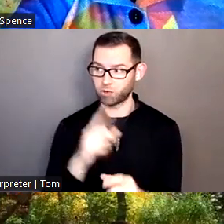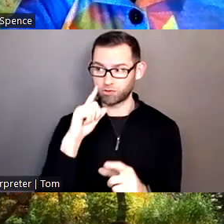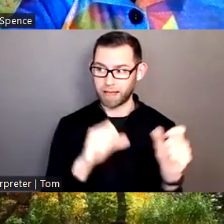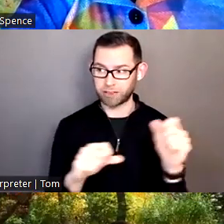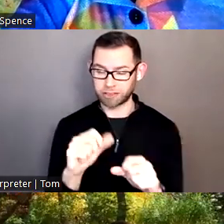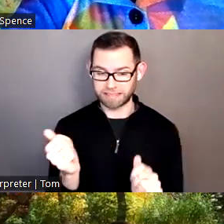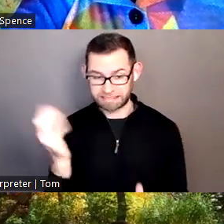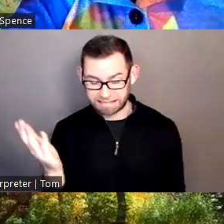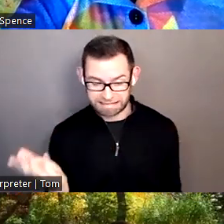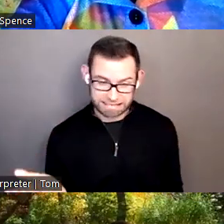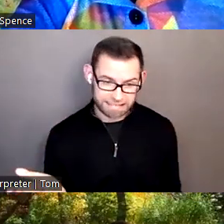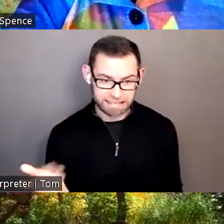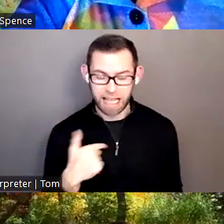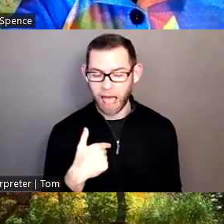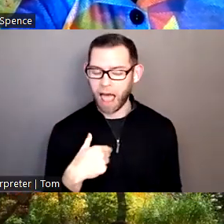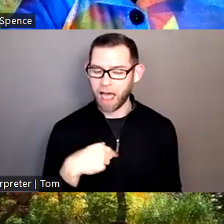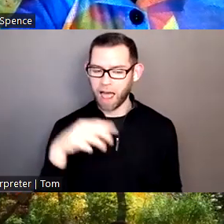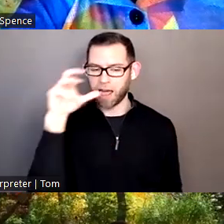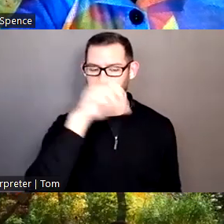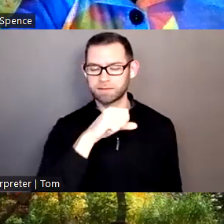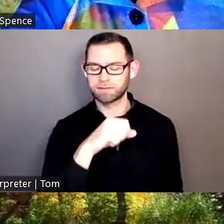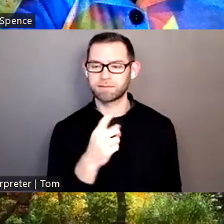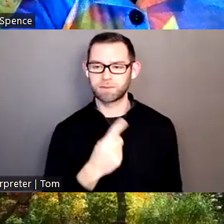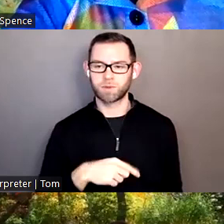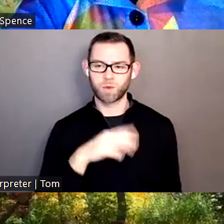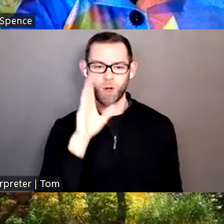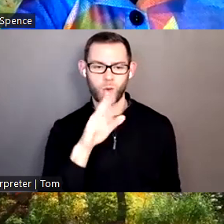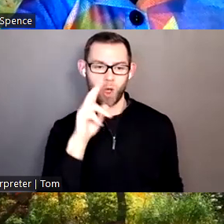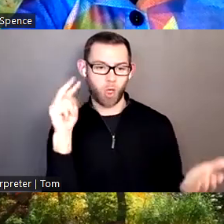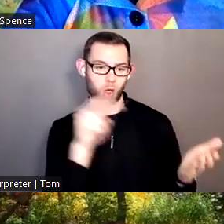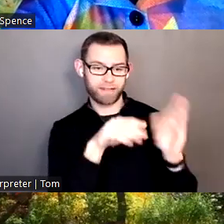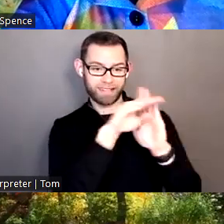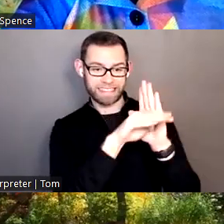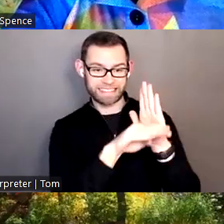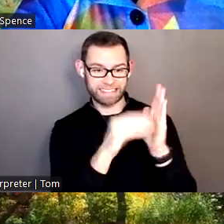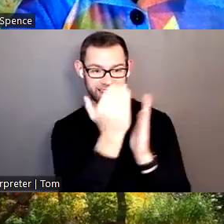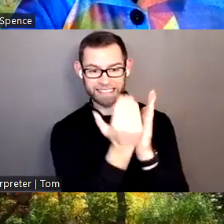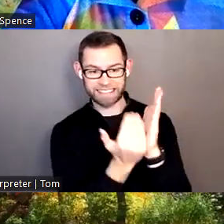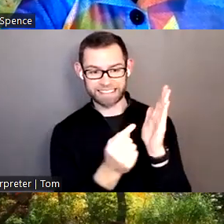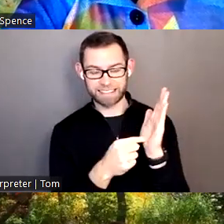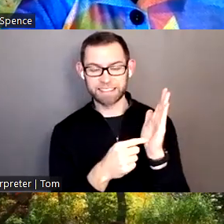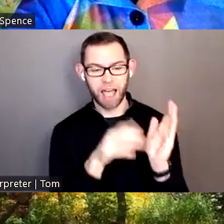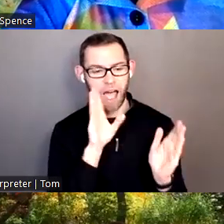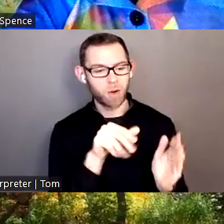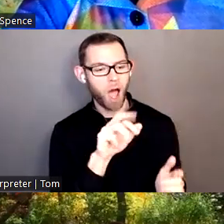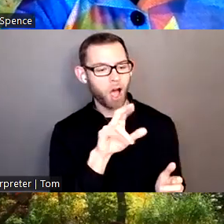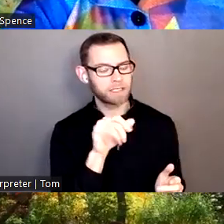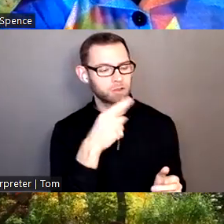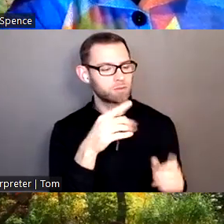voyer that we by might go et down a this, moi proposer que nous devons aller dans tackling liste ça already, as you've said, the grant